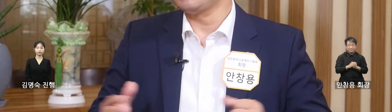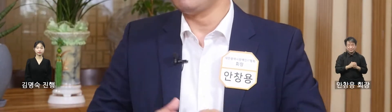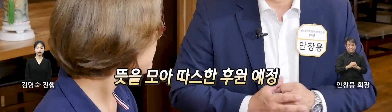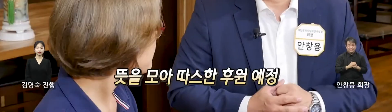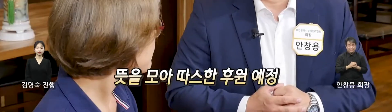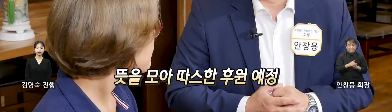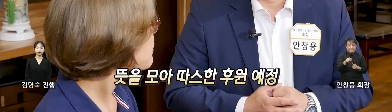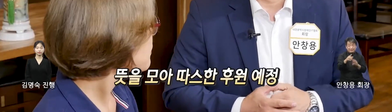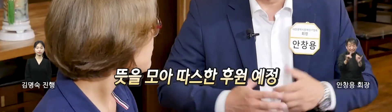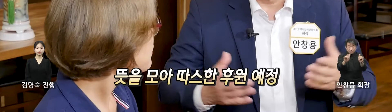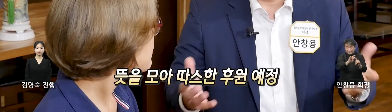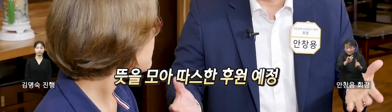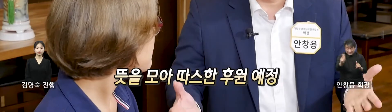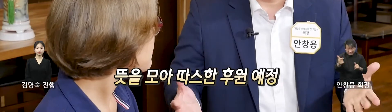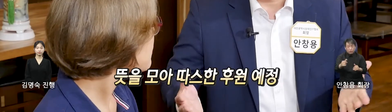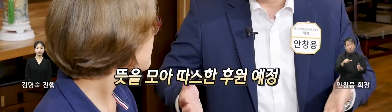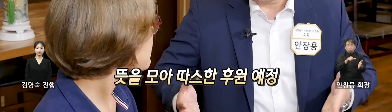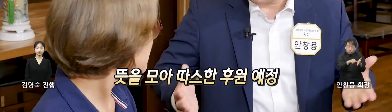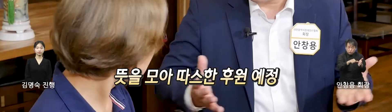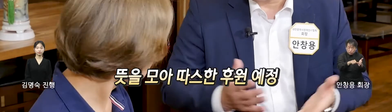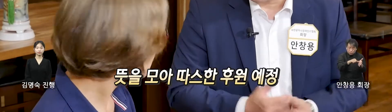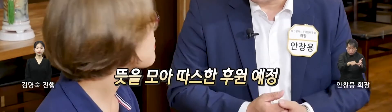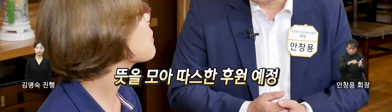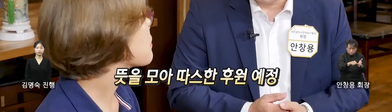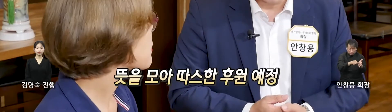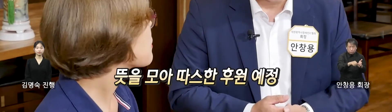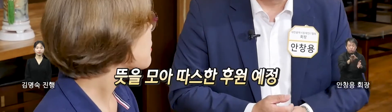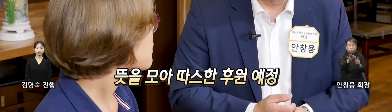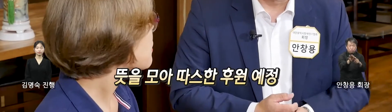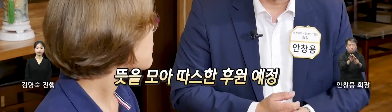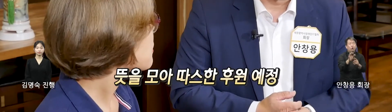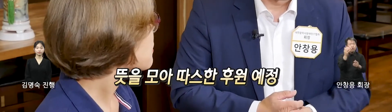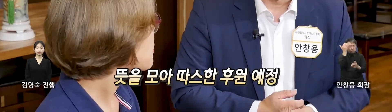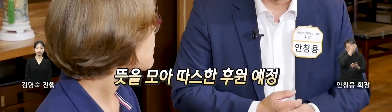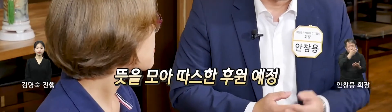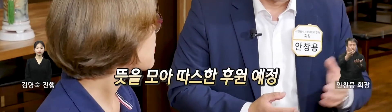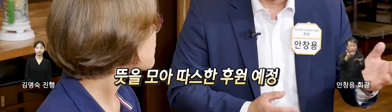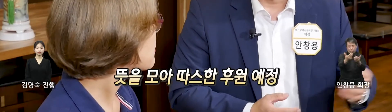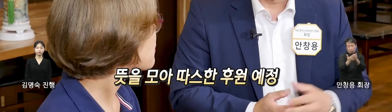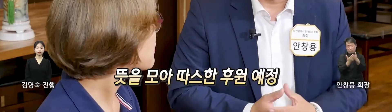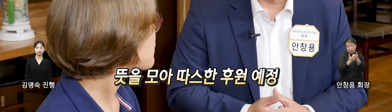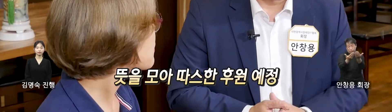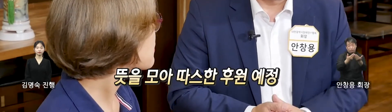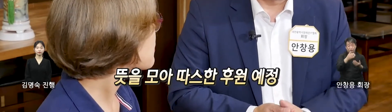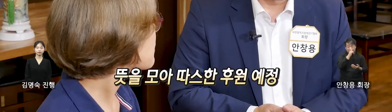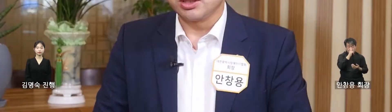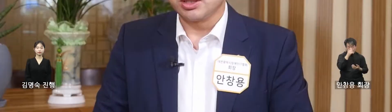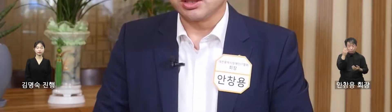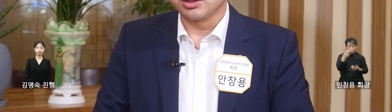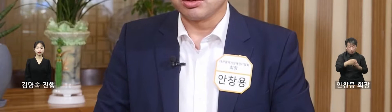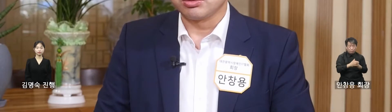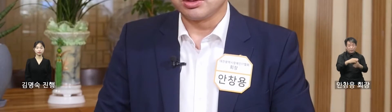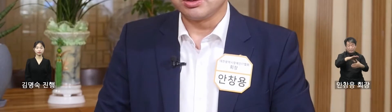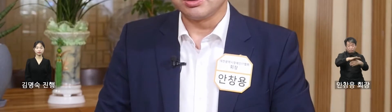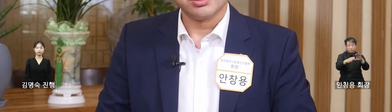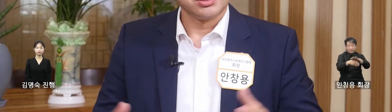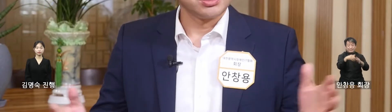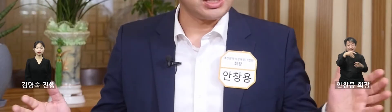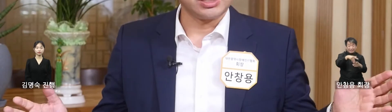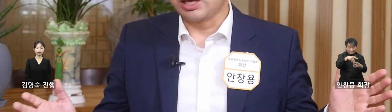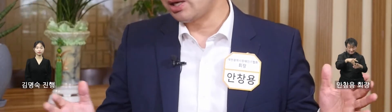이제 뜻을 모으고 물질적으로도 이렇게 후원하겠다 얘기하시고, 또 대전 다문화센터 같은